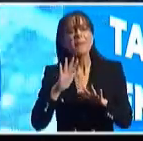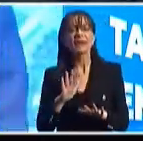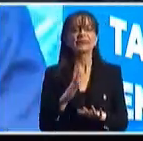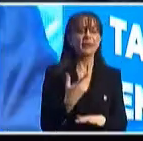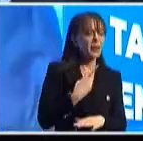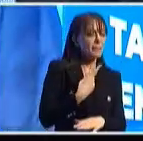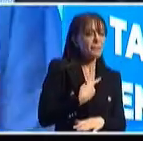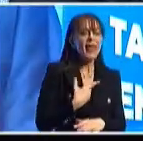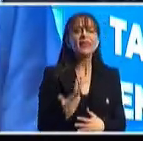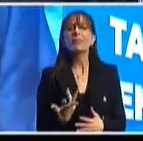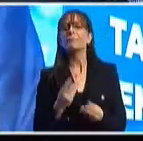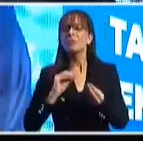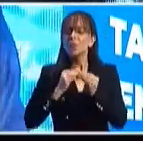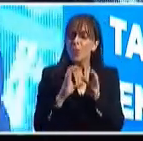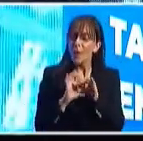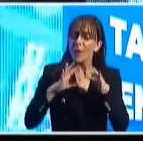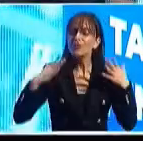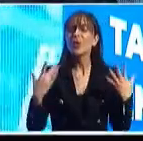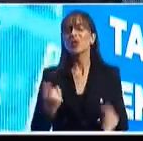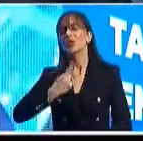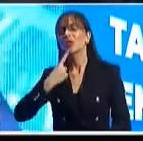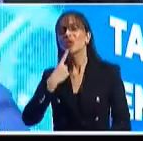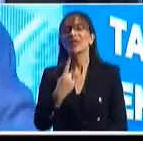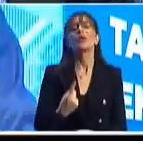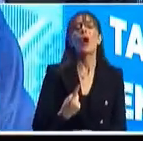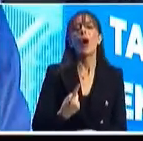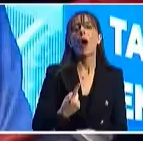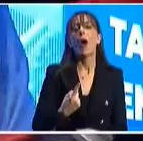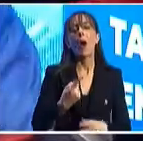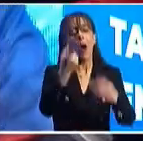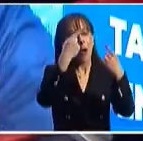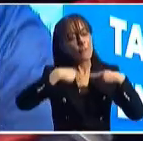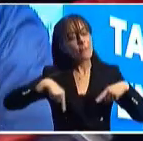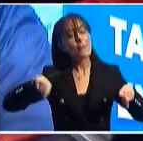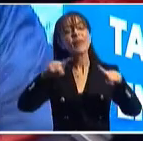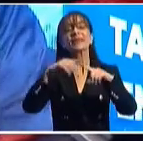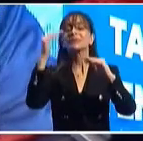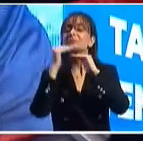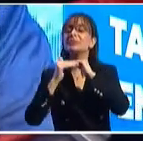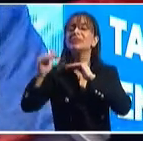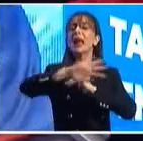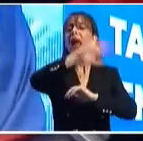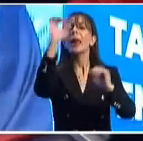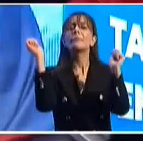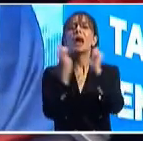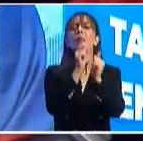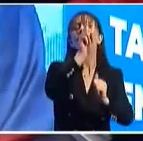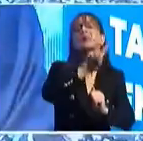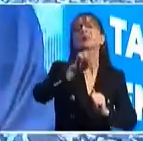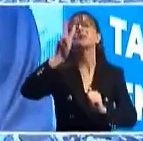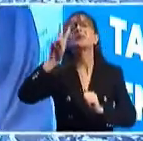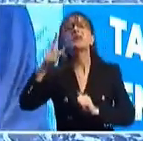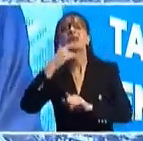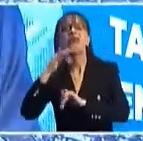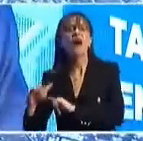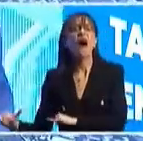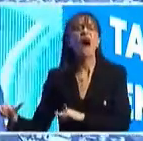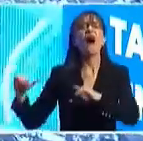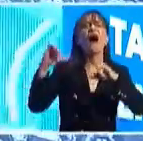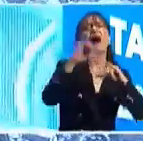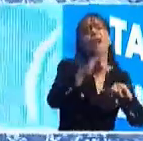sorunlarımın çözülsün dediği işleri biz milletimizle beraber 22 yıldır olduğu gibi yine yapmaya devam